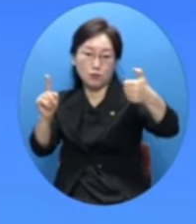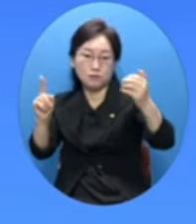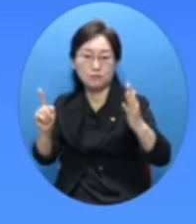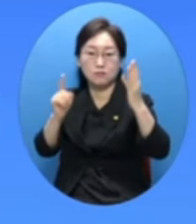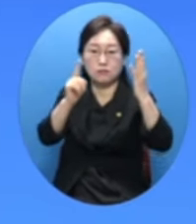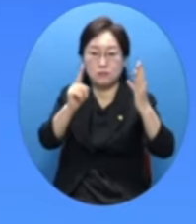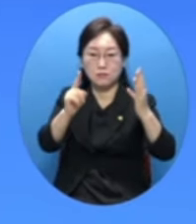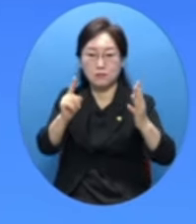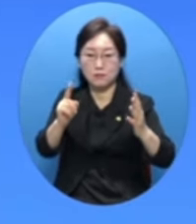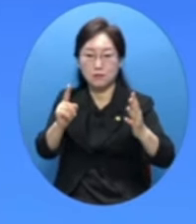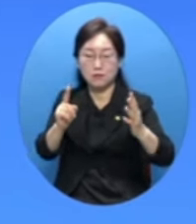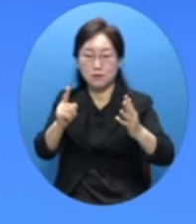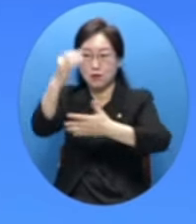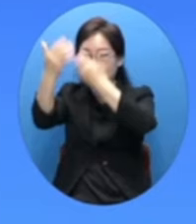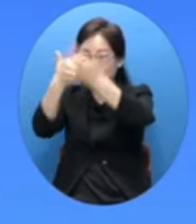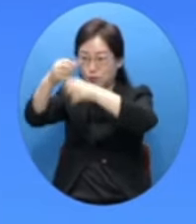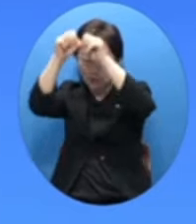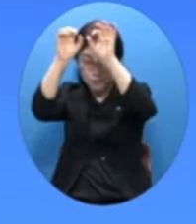하고